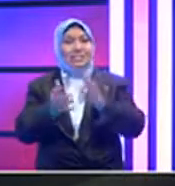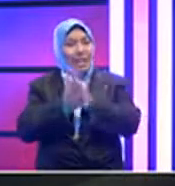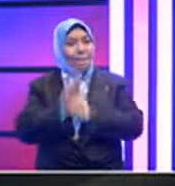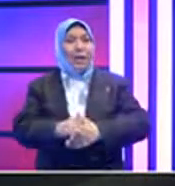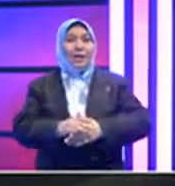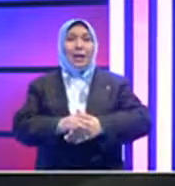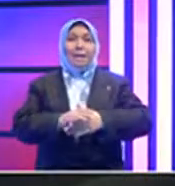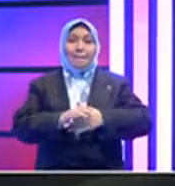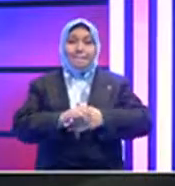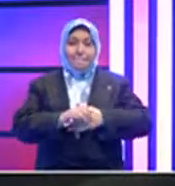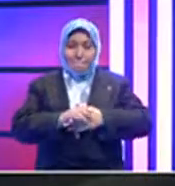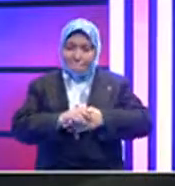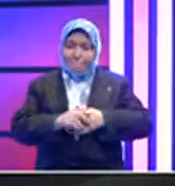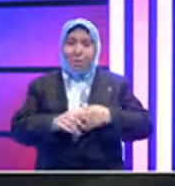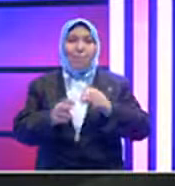makan burger